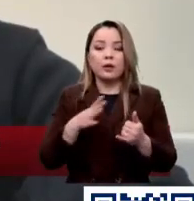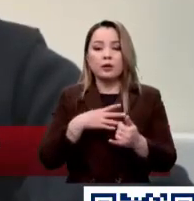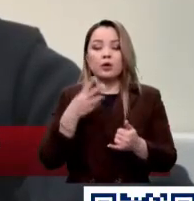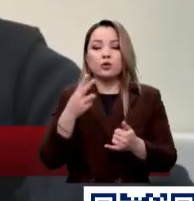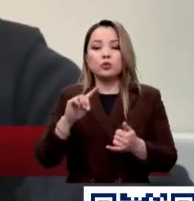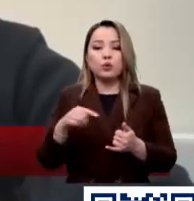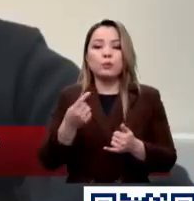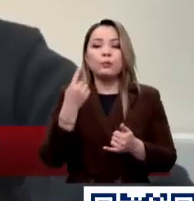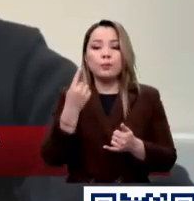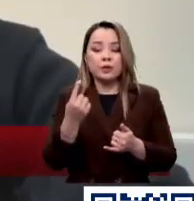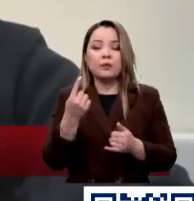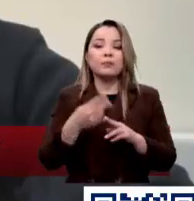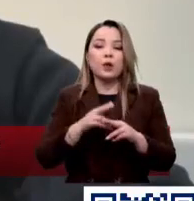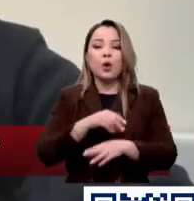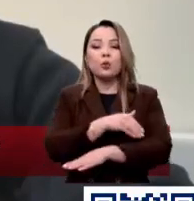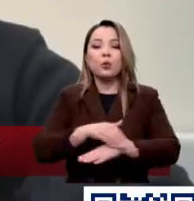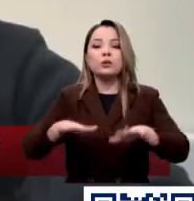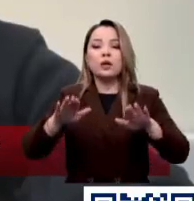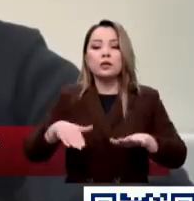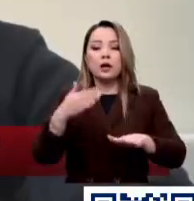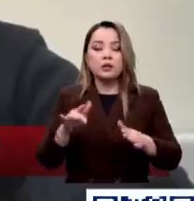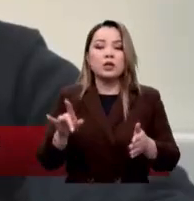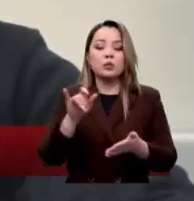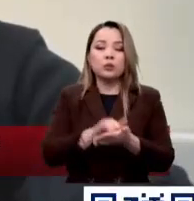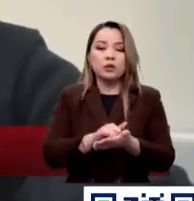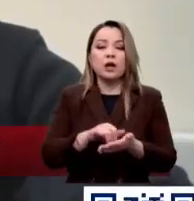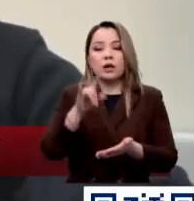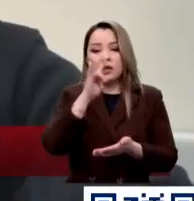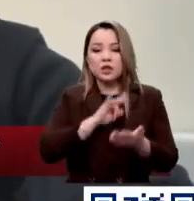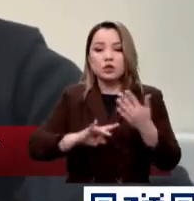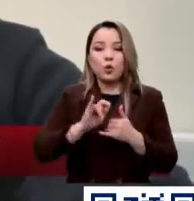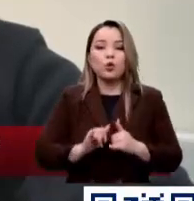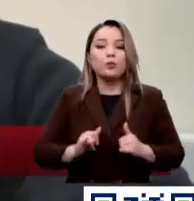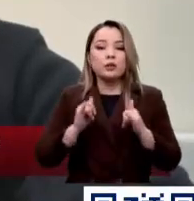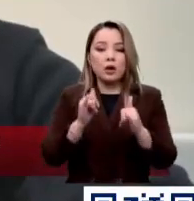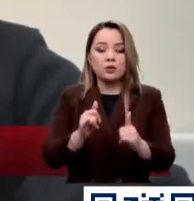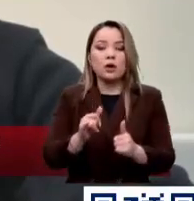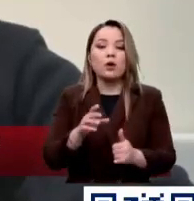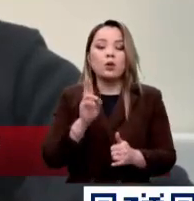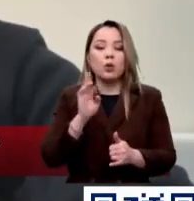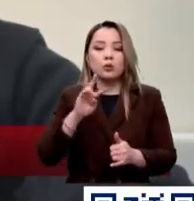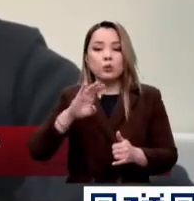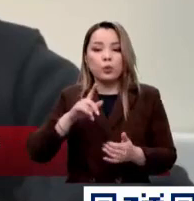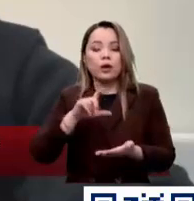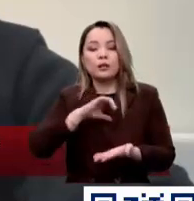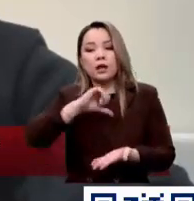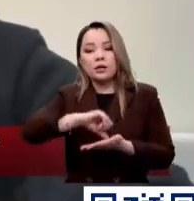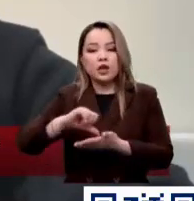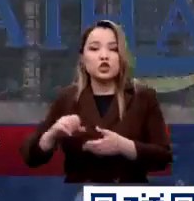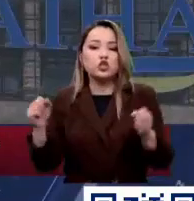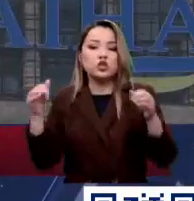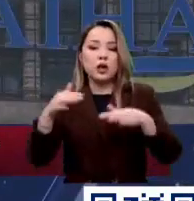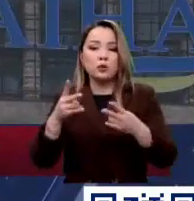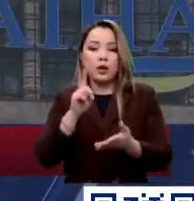3/1 көшесінде орналасқан Қазақстан Республикасының құрметті консулдығына бүгін жиналуы